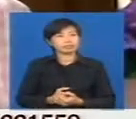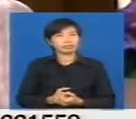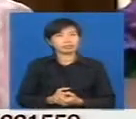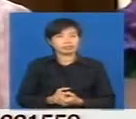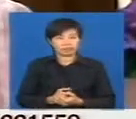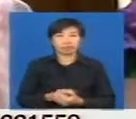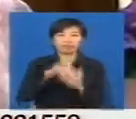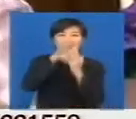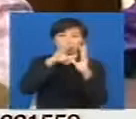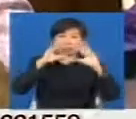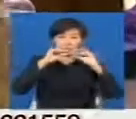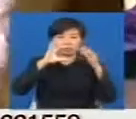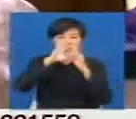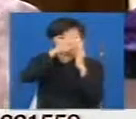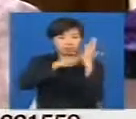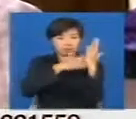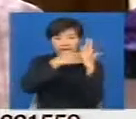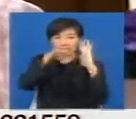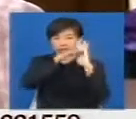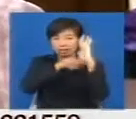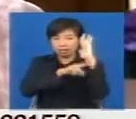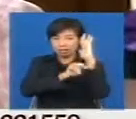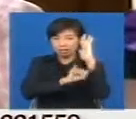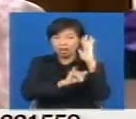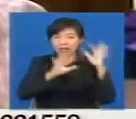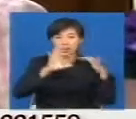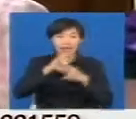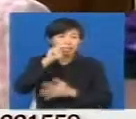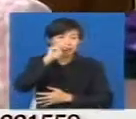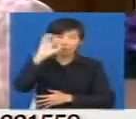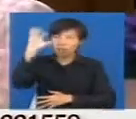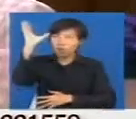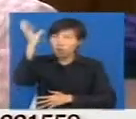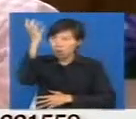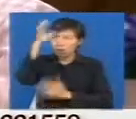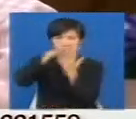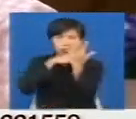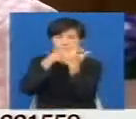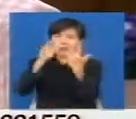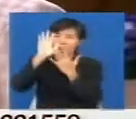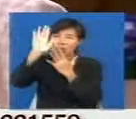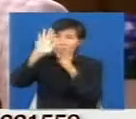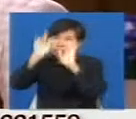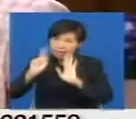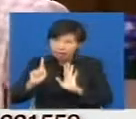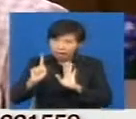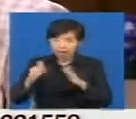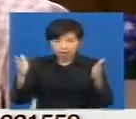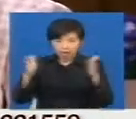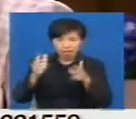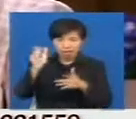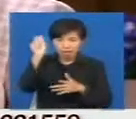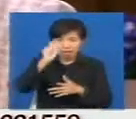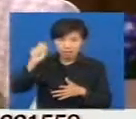นโยบายนะฮะเกี่ยวกับเรื่องน้ำนะครับของทั้งโลกนะครับนโยบายทางของน้ำของภูมิภาคนี้นะครับอันนี้ก็ซอยเล